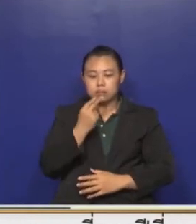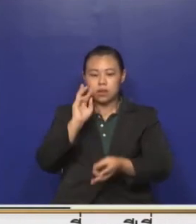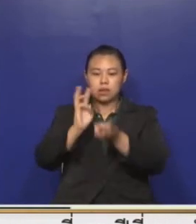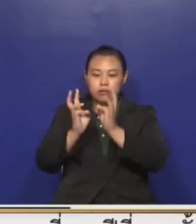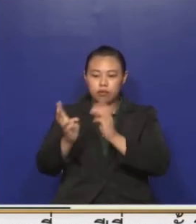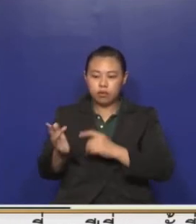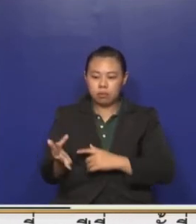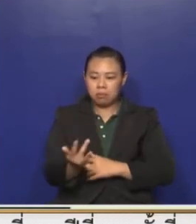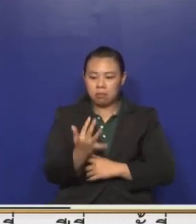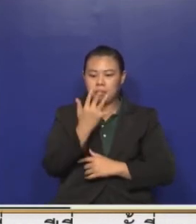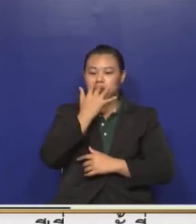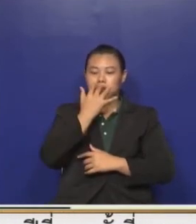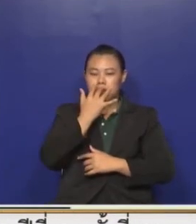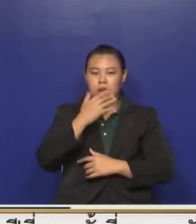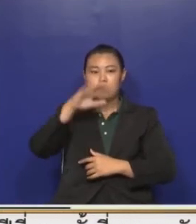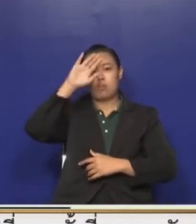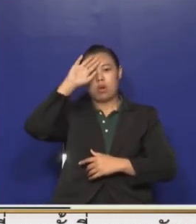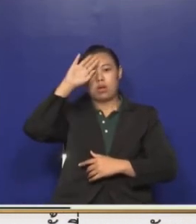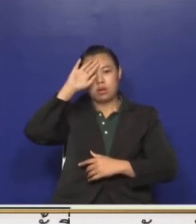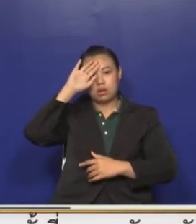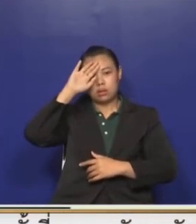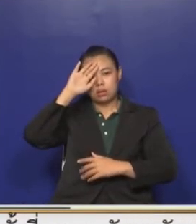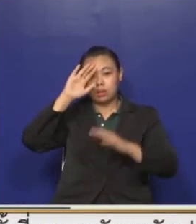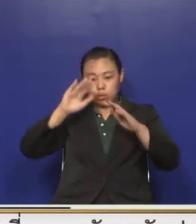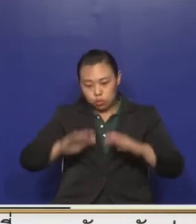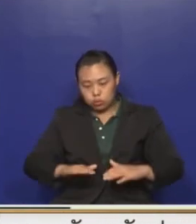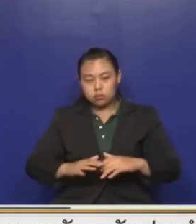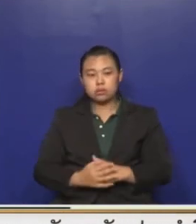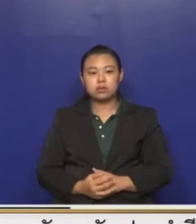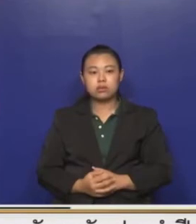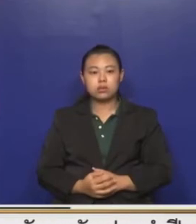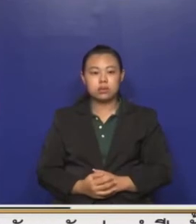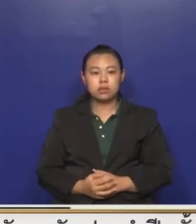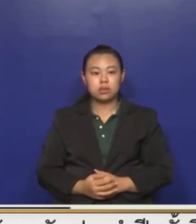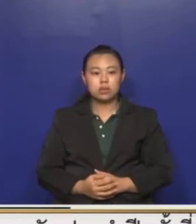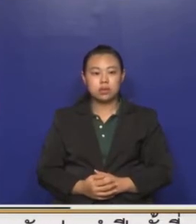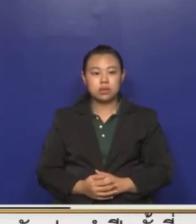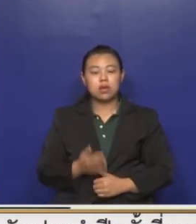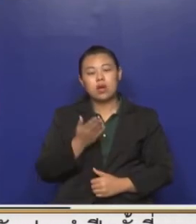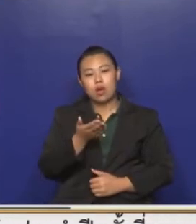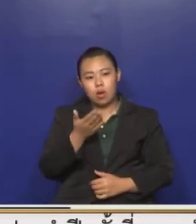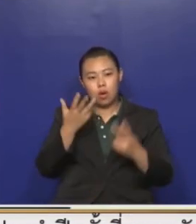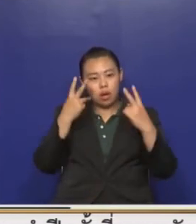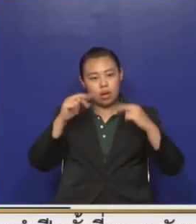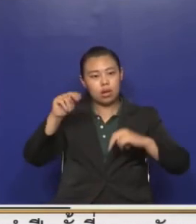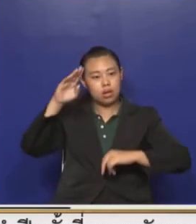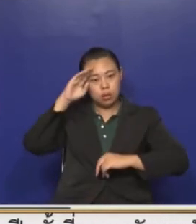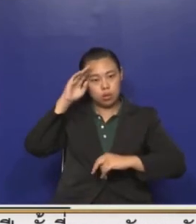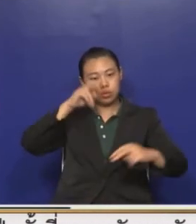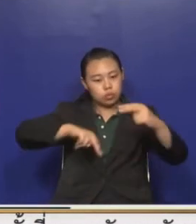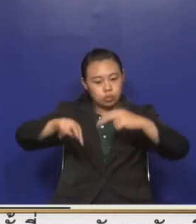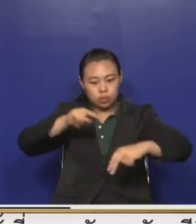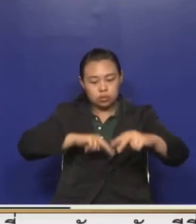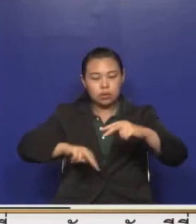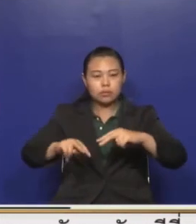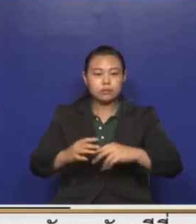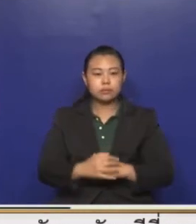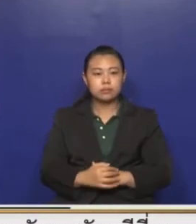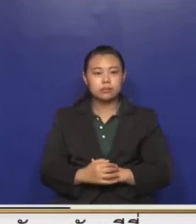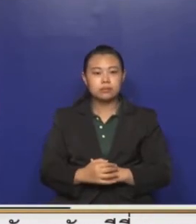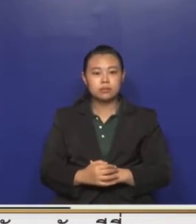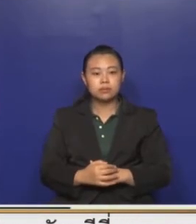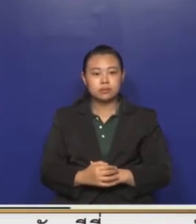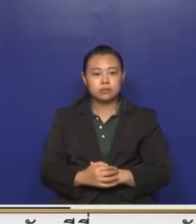ากาศลดลงตรงนี้ผมอยากจะให้ท่านนายกมรตรีไปตัวสอบดูว่า